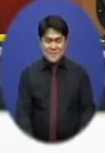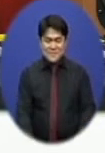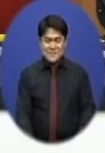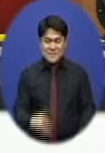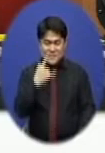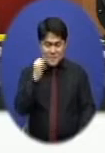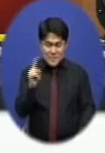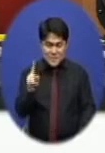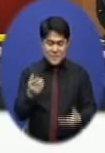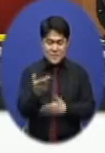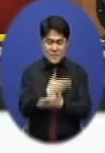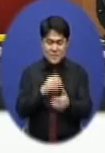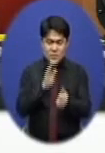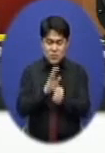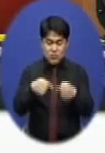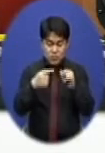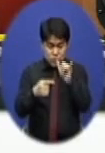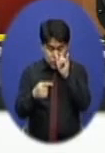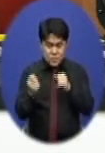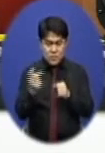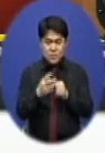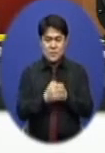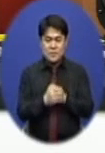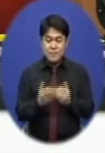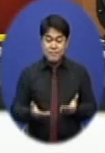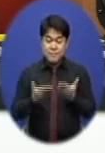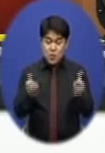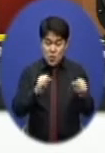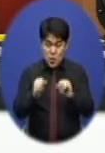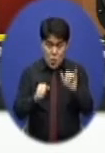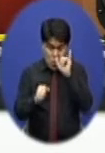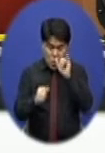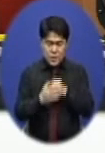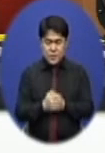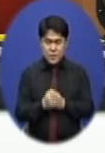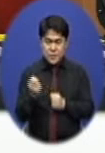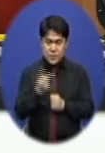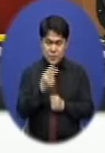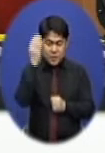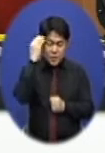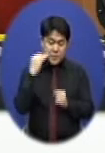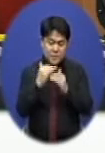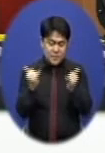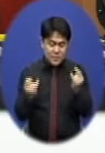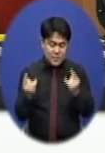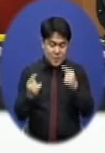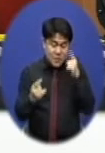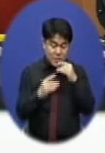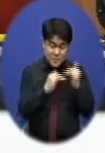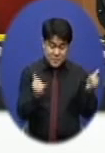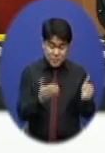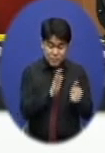어머님이 이렇게 나눔을 함께 하시고, 네. 또 봉사도 이렇게, 네. 특히나 우리 한국인보다 더